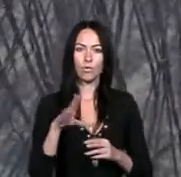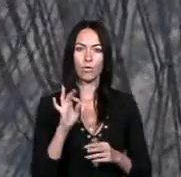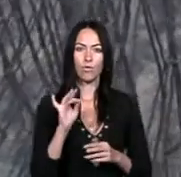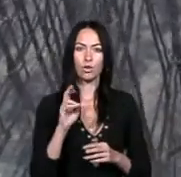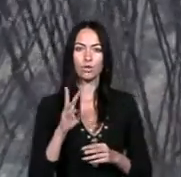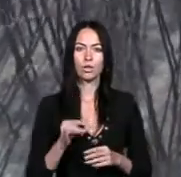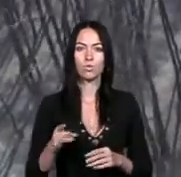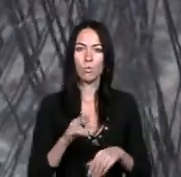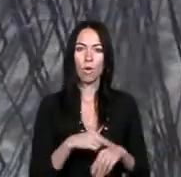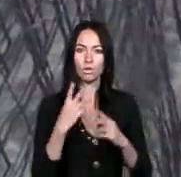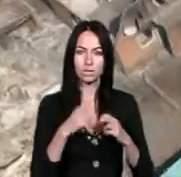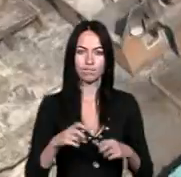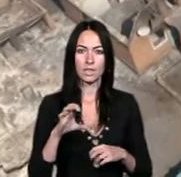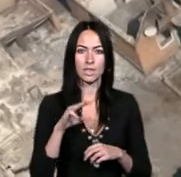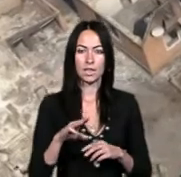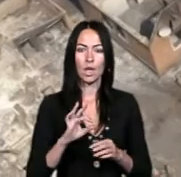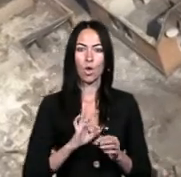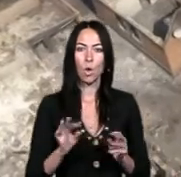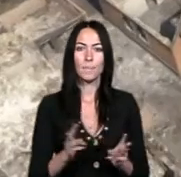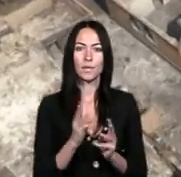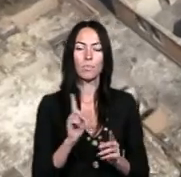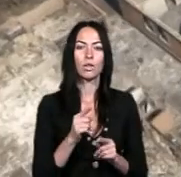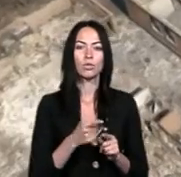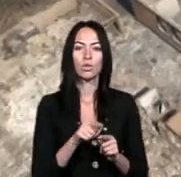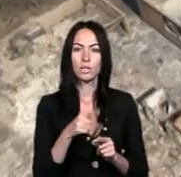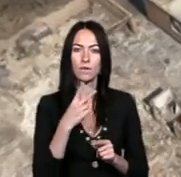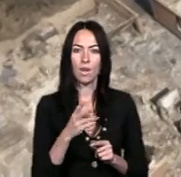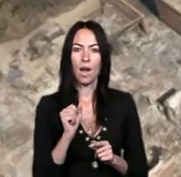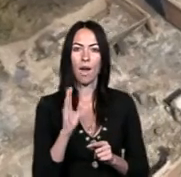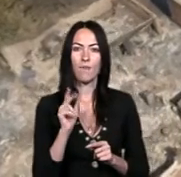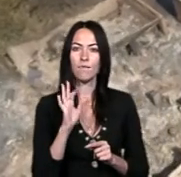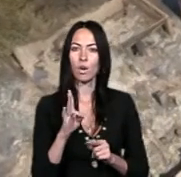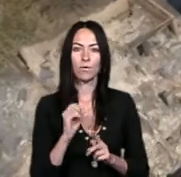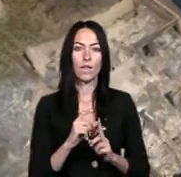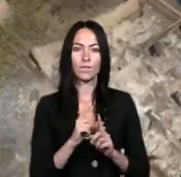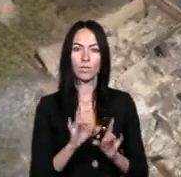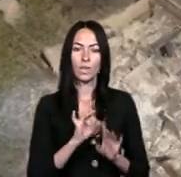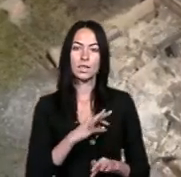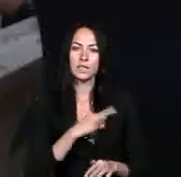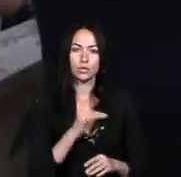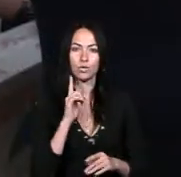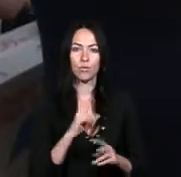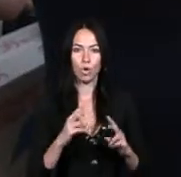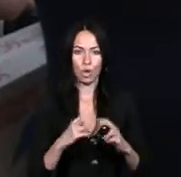районі поліцейські розслідують за статтею «Підпал». Що на це вказує, Аваков не відповів. Каже, слідчі розбираються.